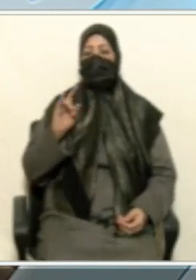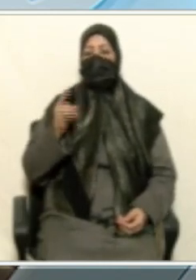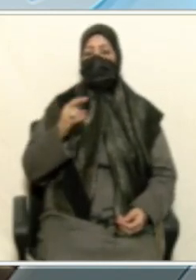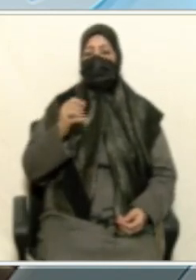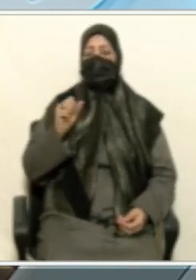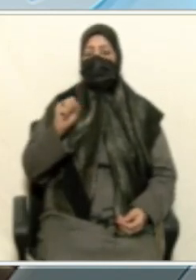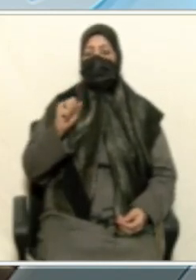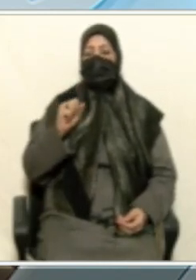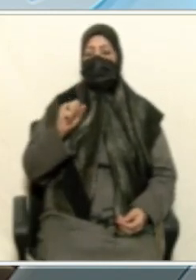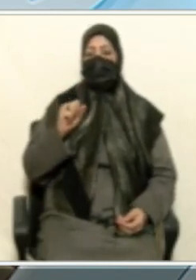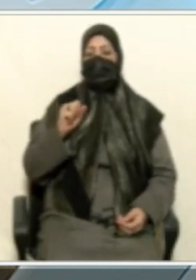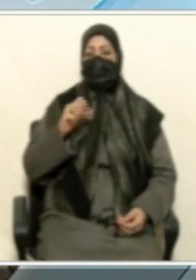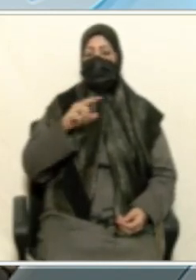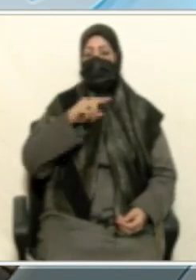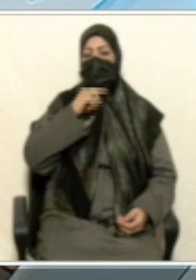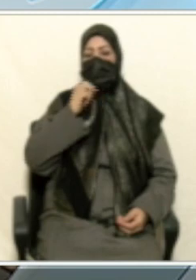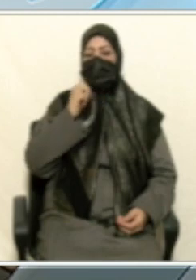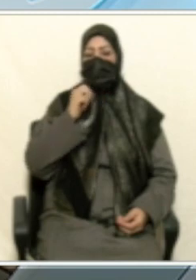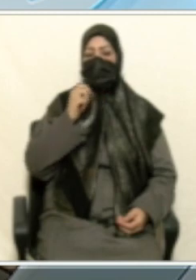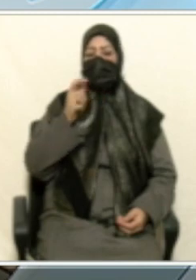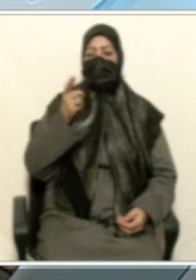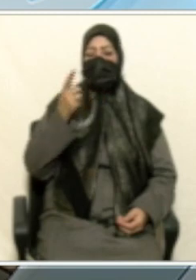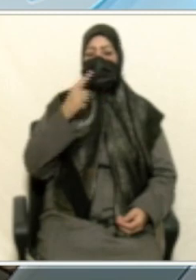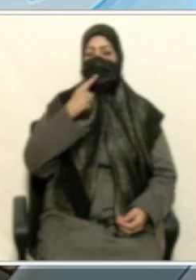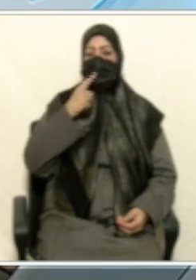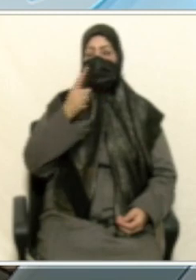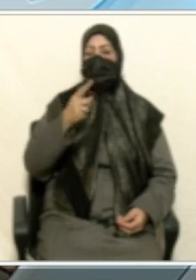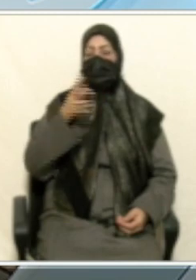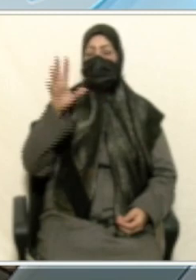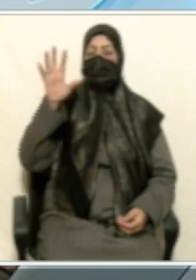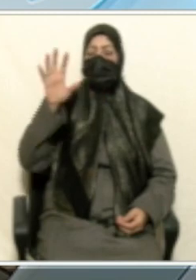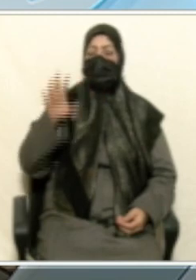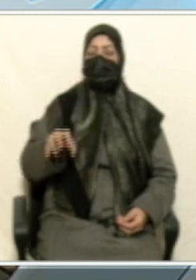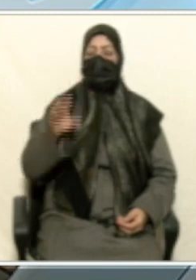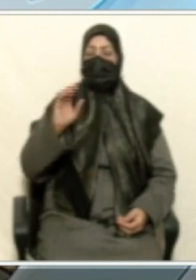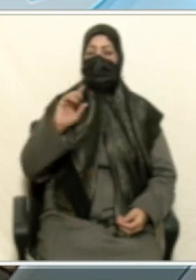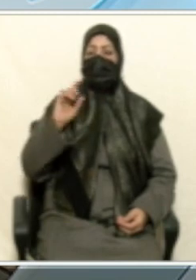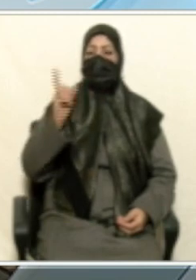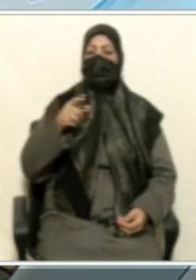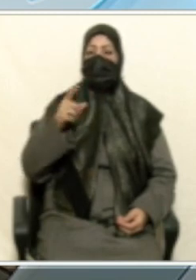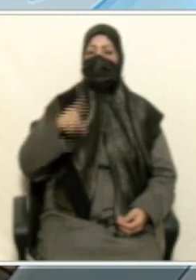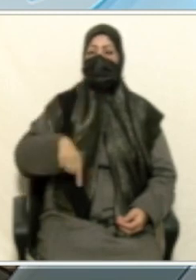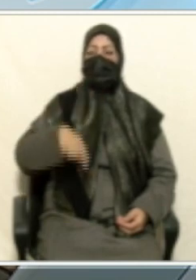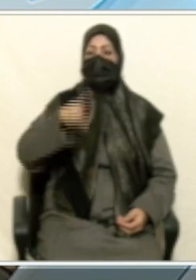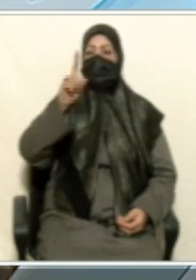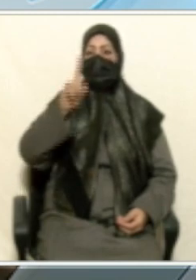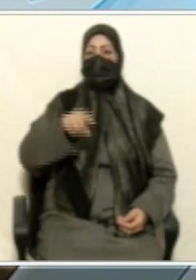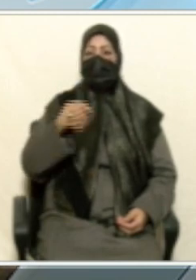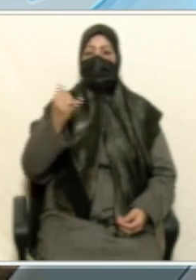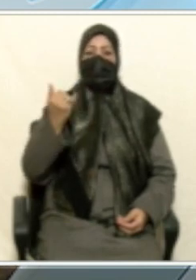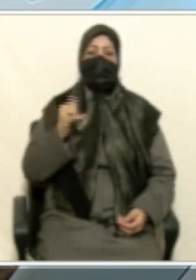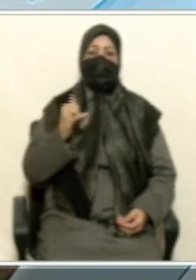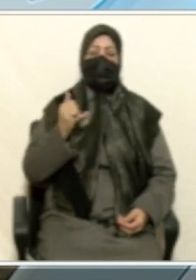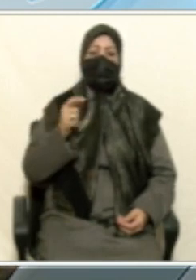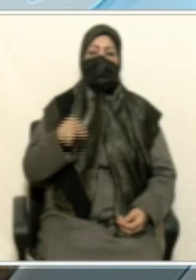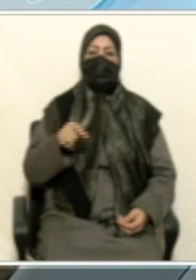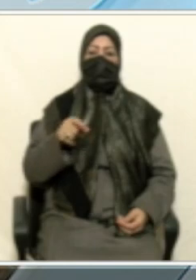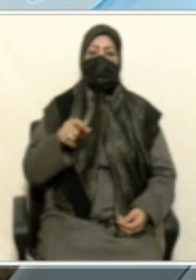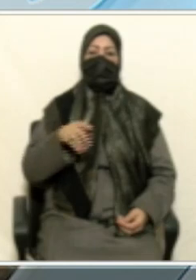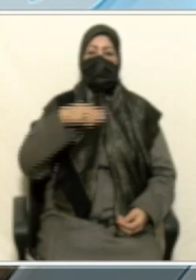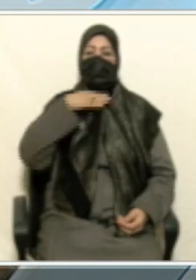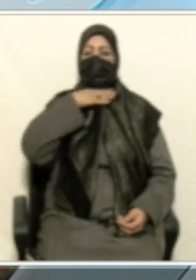قالوا بلى. قال في أي يوم هذا؟ أليس هذا يوم النحر؟ قالوا بلى. قال فإن دماءكم